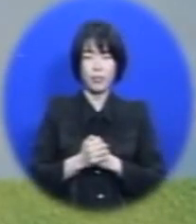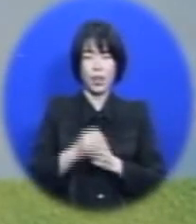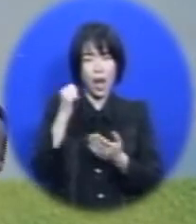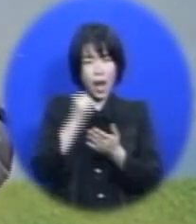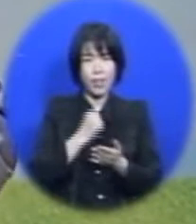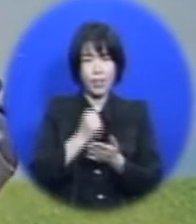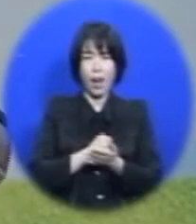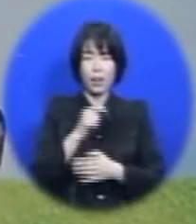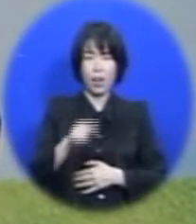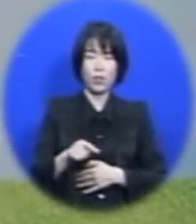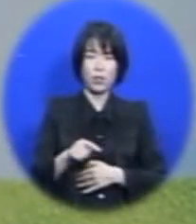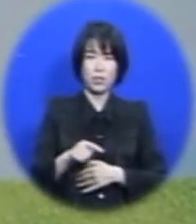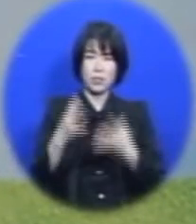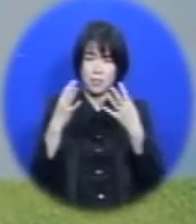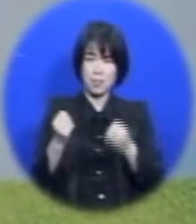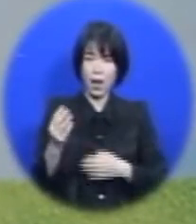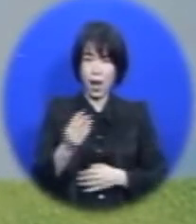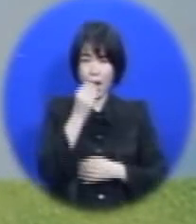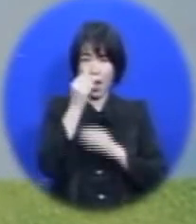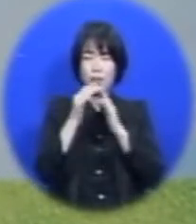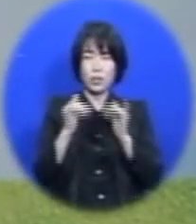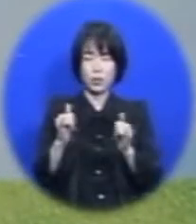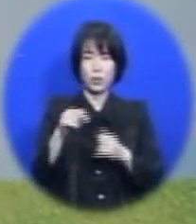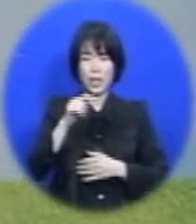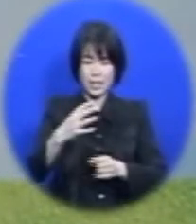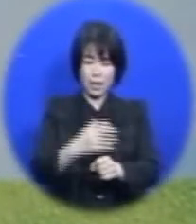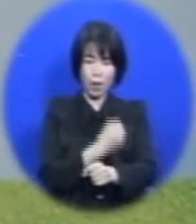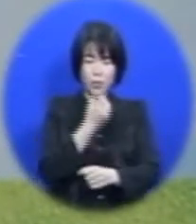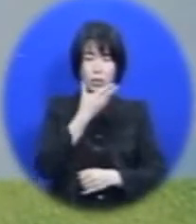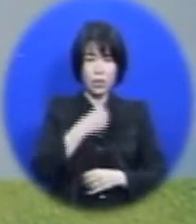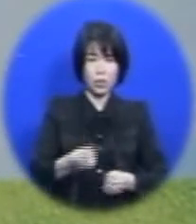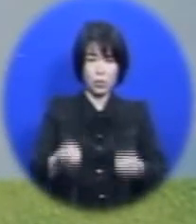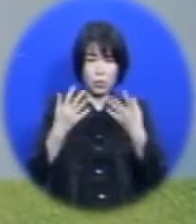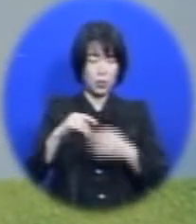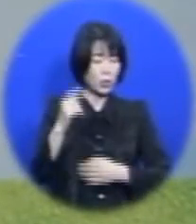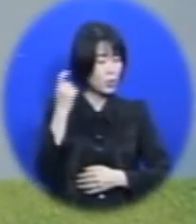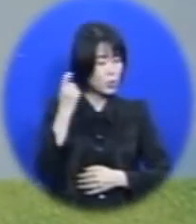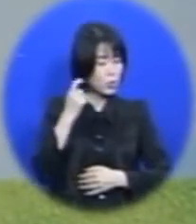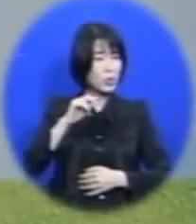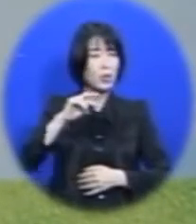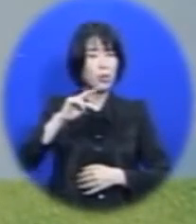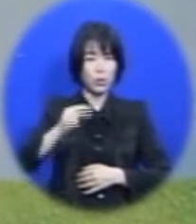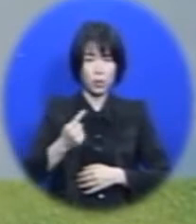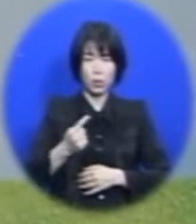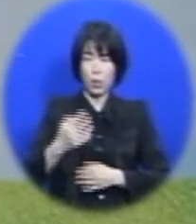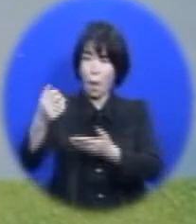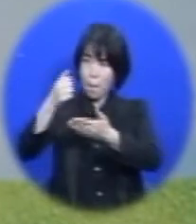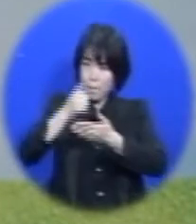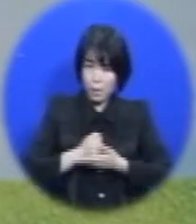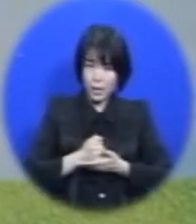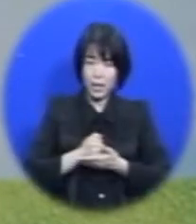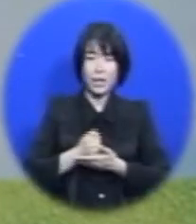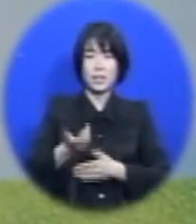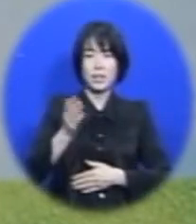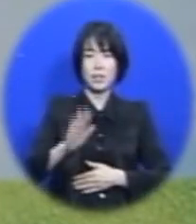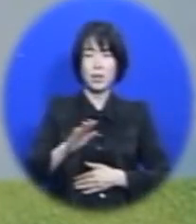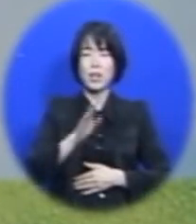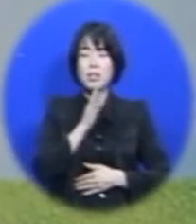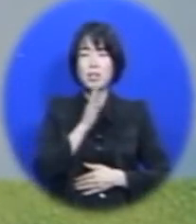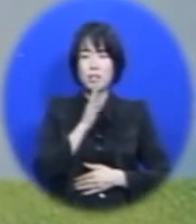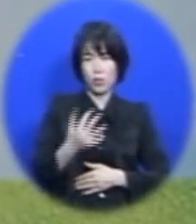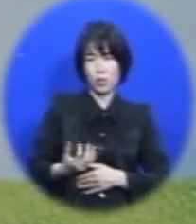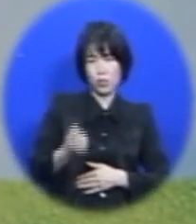안타까운 것은 많은 성도들이 이 엄청난 축복을 듣고도 받았으면서도